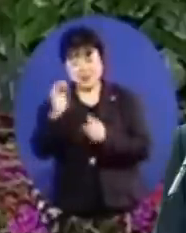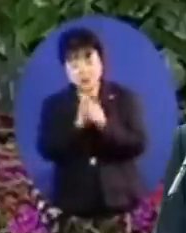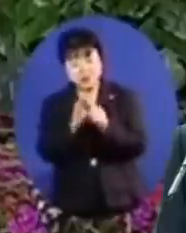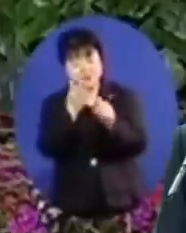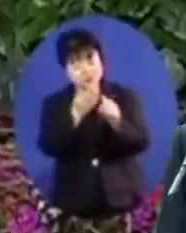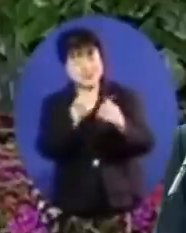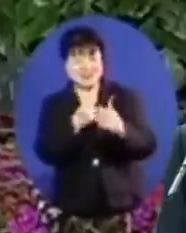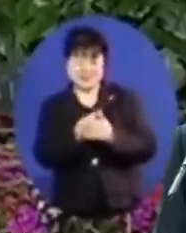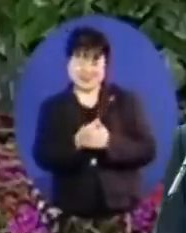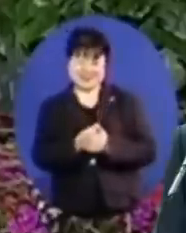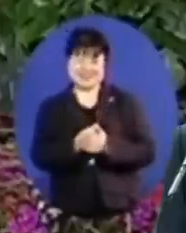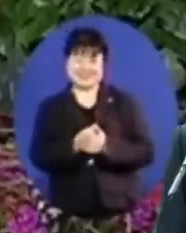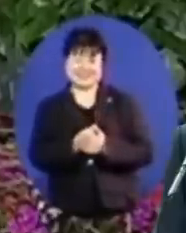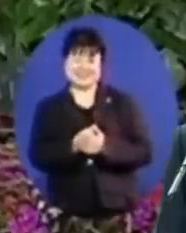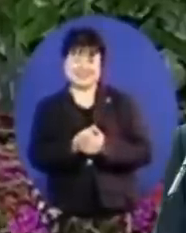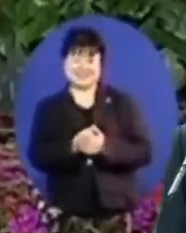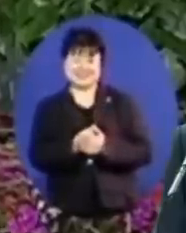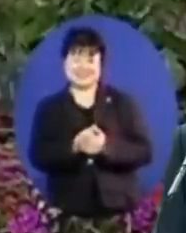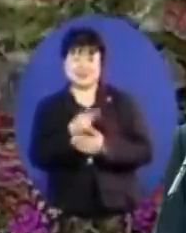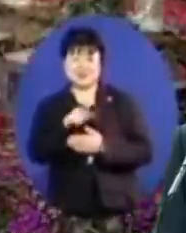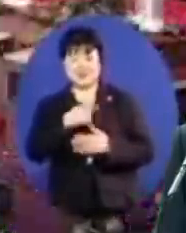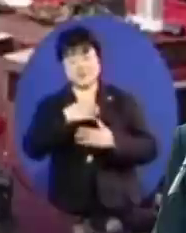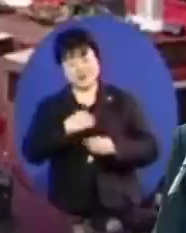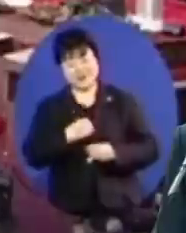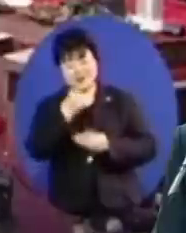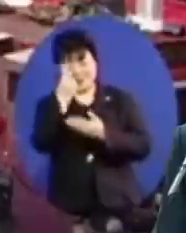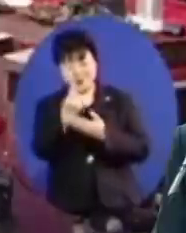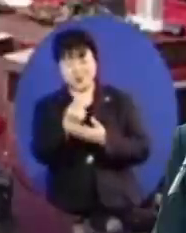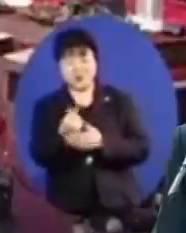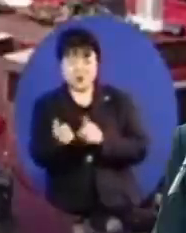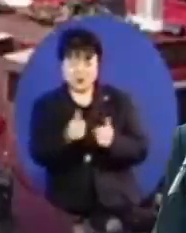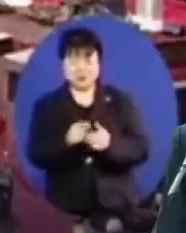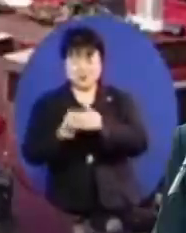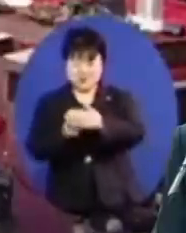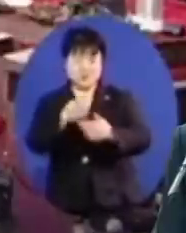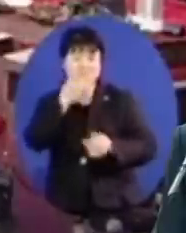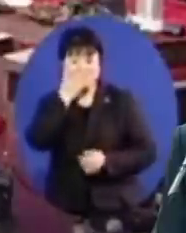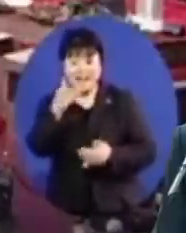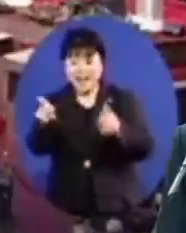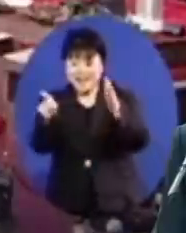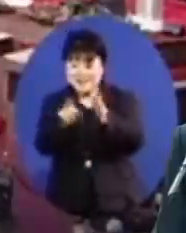때문에 마음의 평안이 다가오고 죽음을 극복할 수가 있는 것입니다.